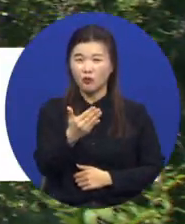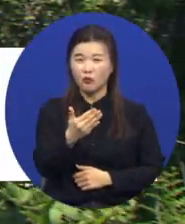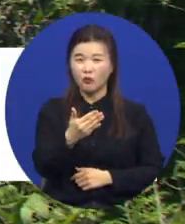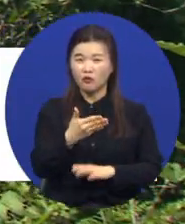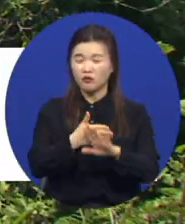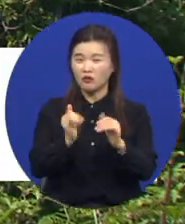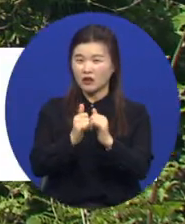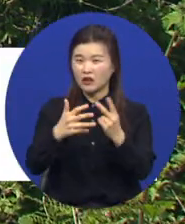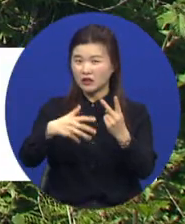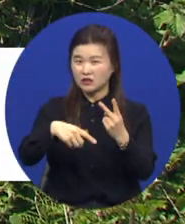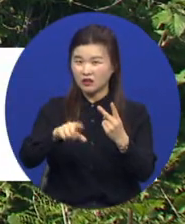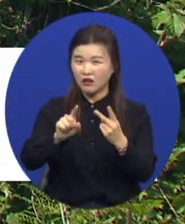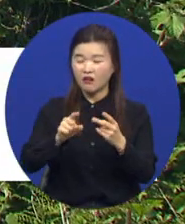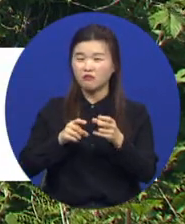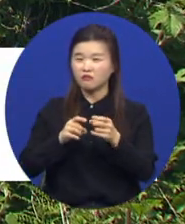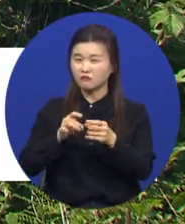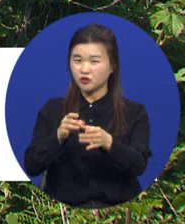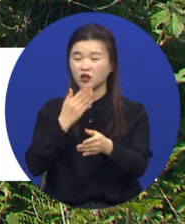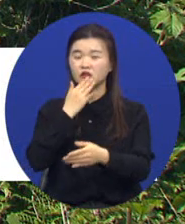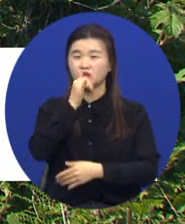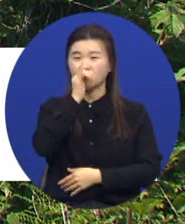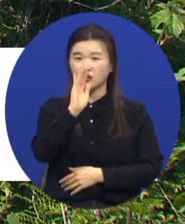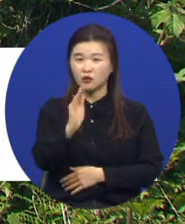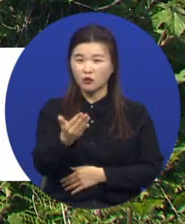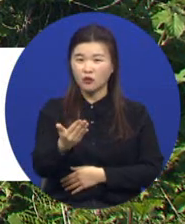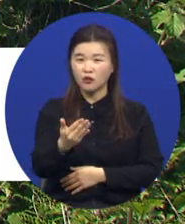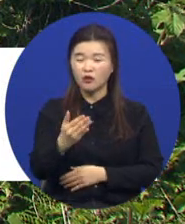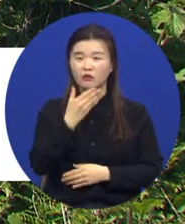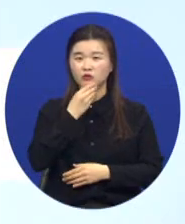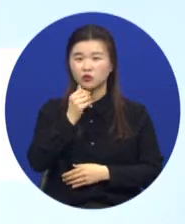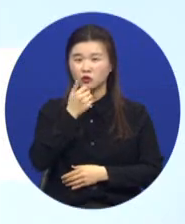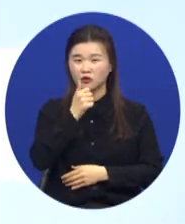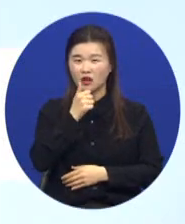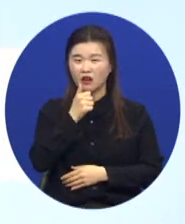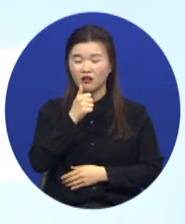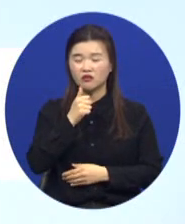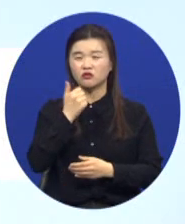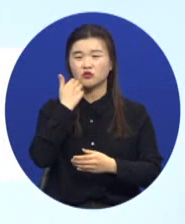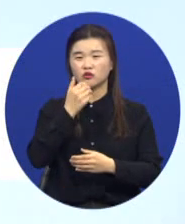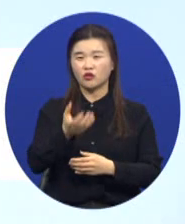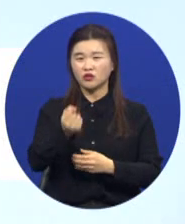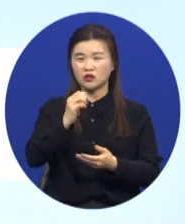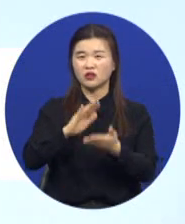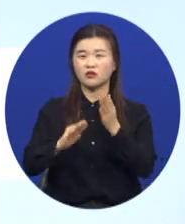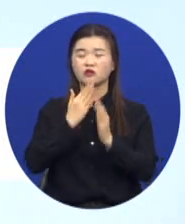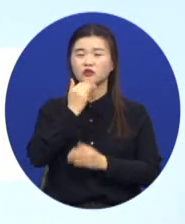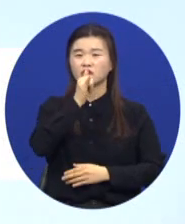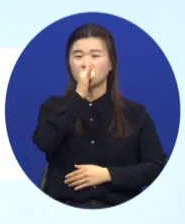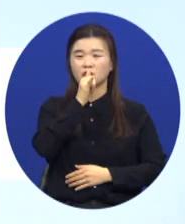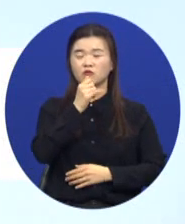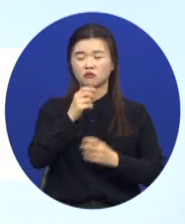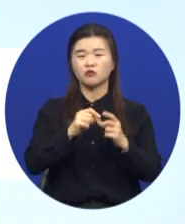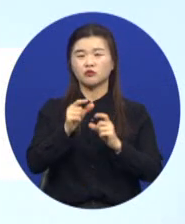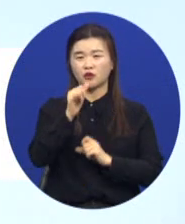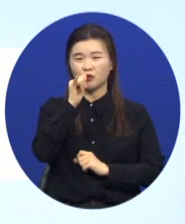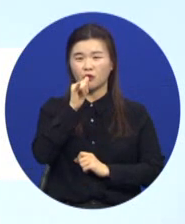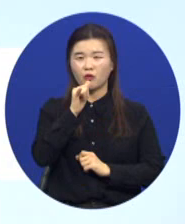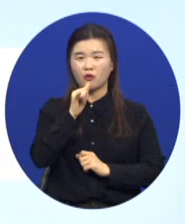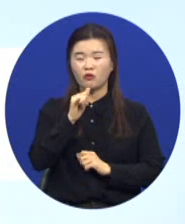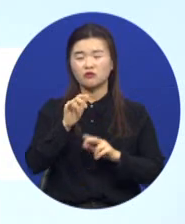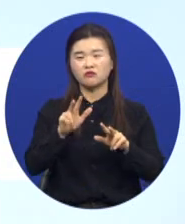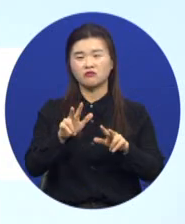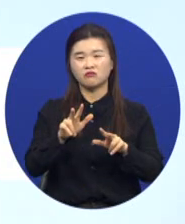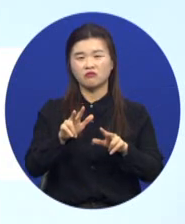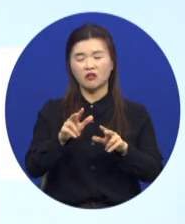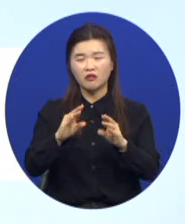위탁운영 하게끔 박스터 있고 심지어는 이제 동상 의 설 것을 이전하면서 역한 이수하는 부분도 있고 제가 회사 2팀을